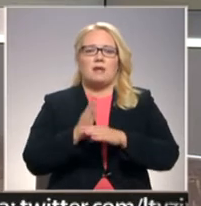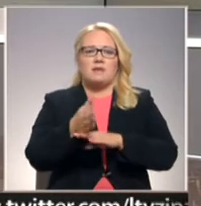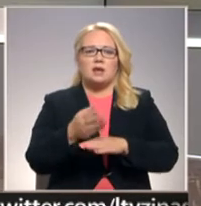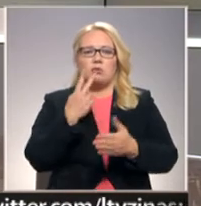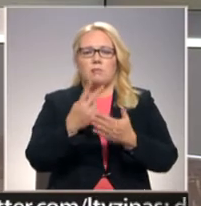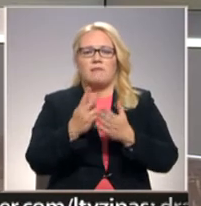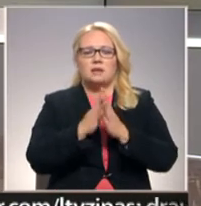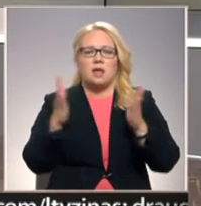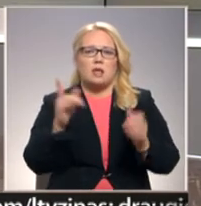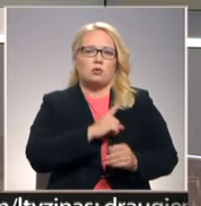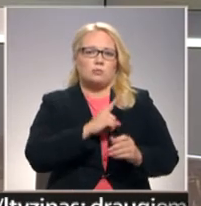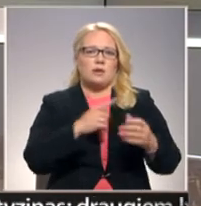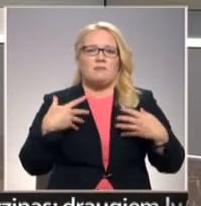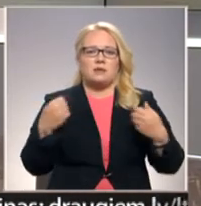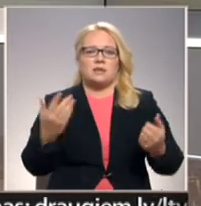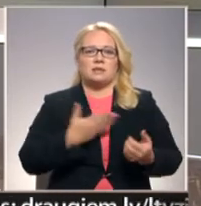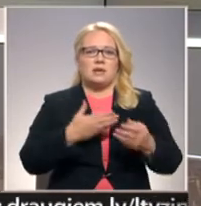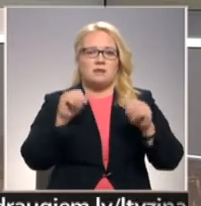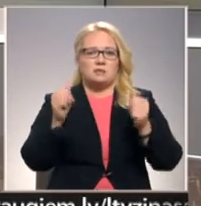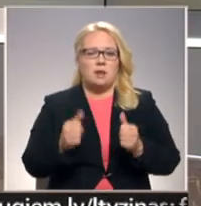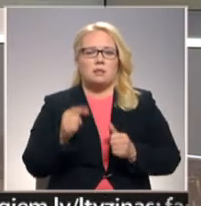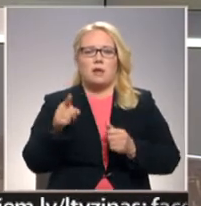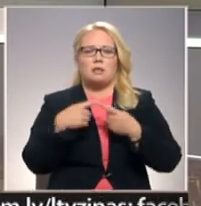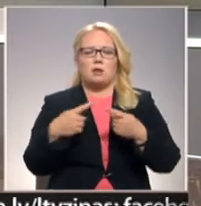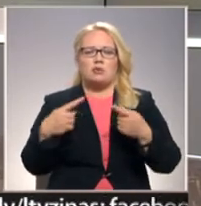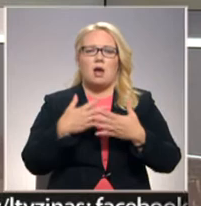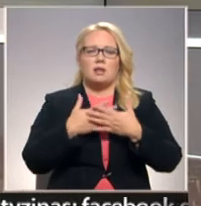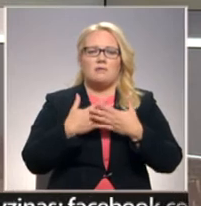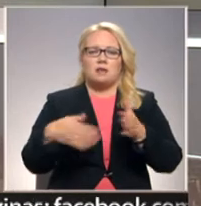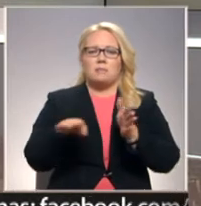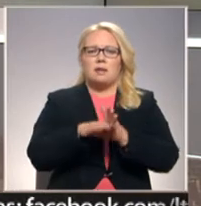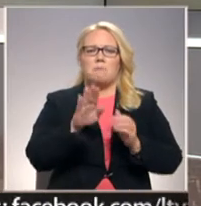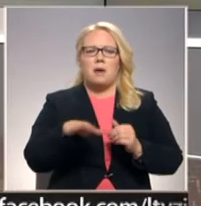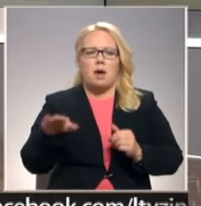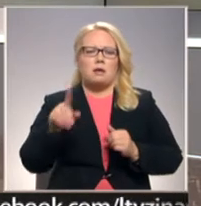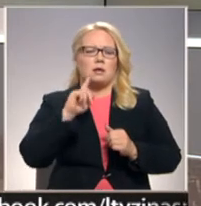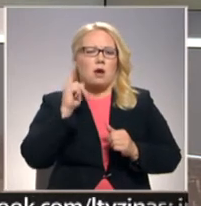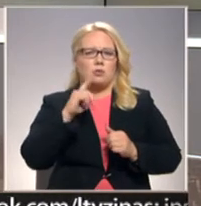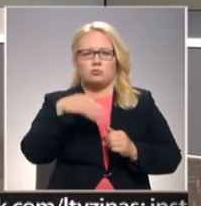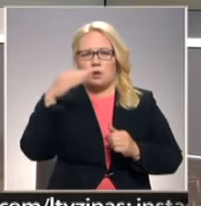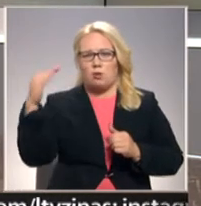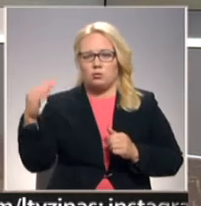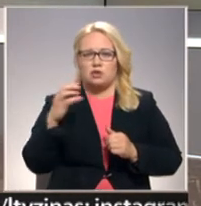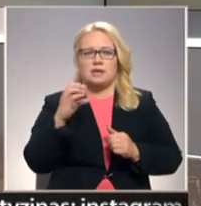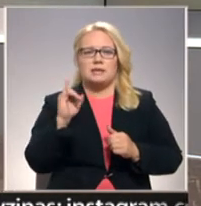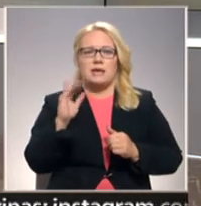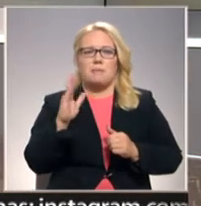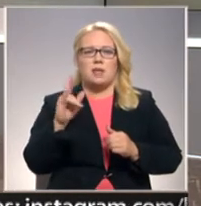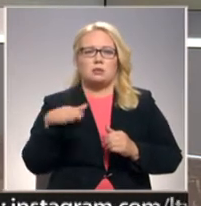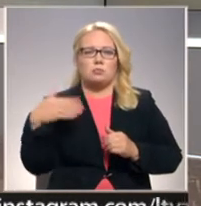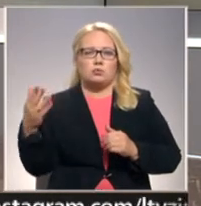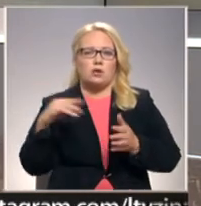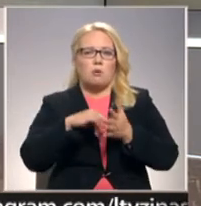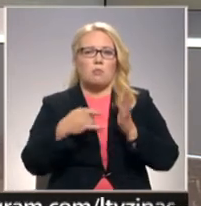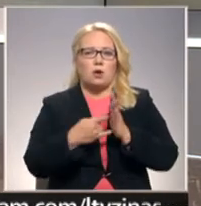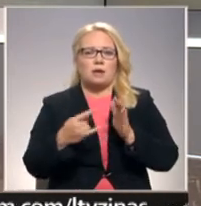lielāku uzmanību veselīgam dzīvesveidam. Tā dažādās aktivitātēs piedalīsies bērni, jaunieši un pieaugušie. Cīblas pusē projekts